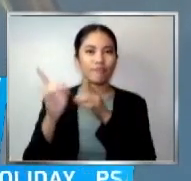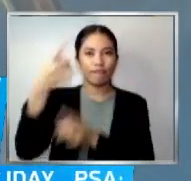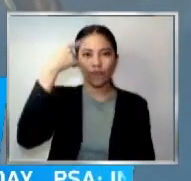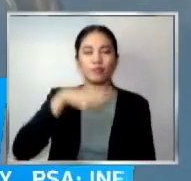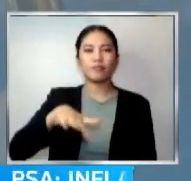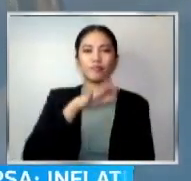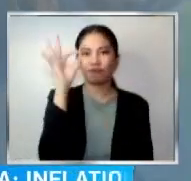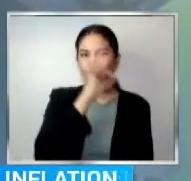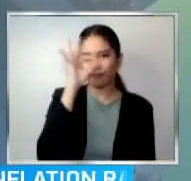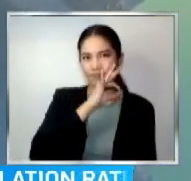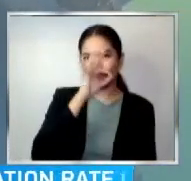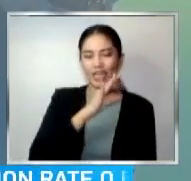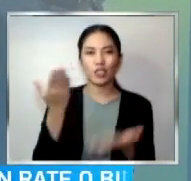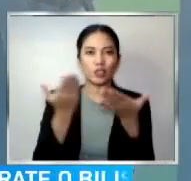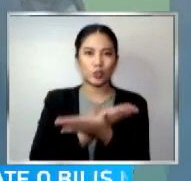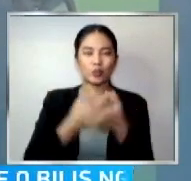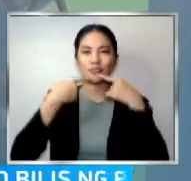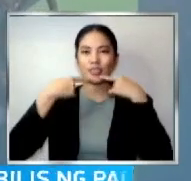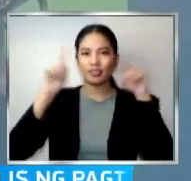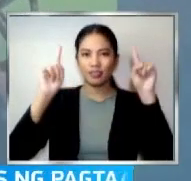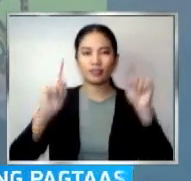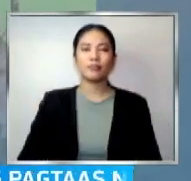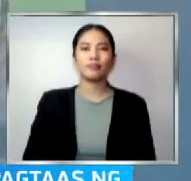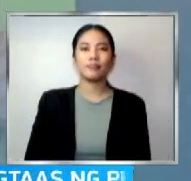bagong achievement. Aubrey Carampel, GMA News.